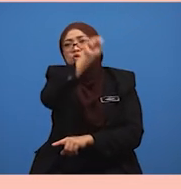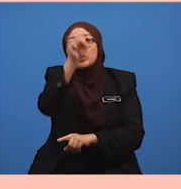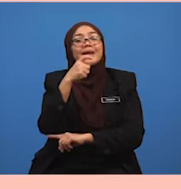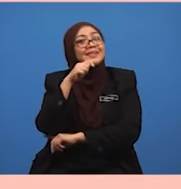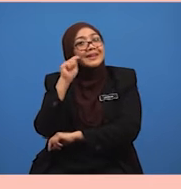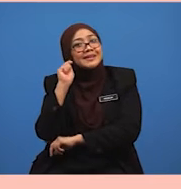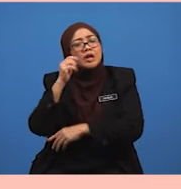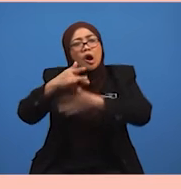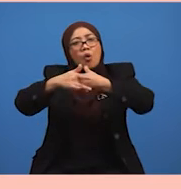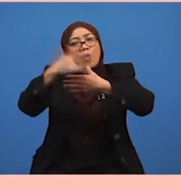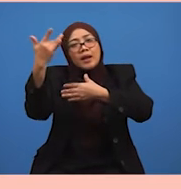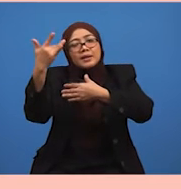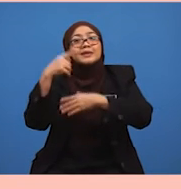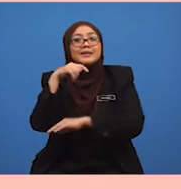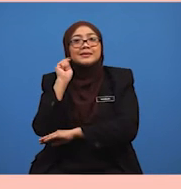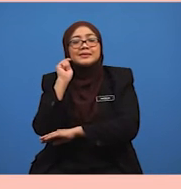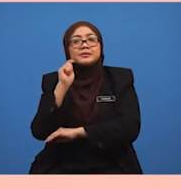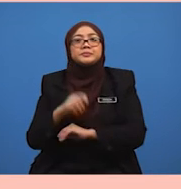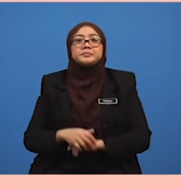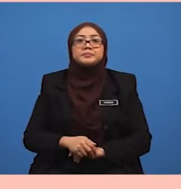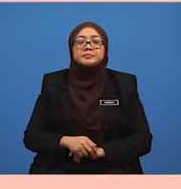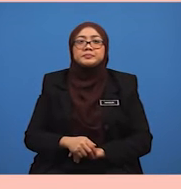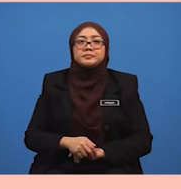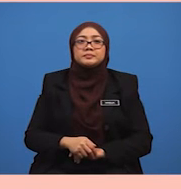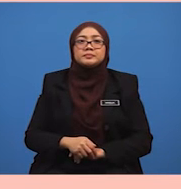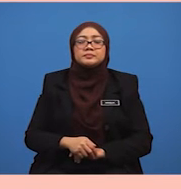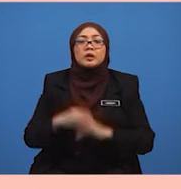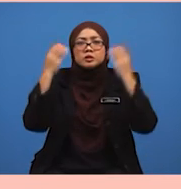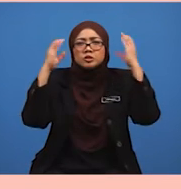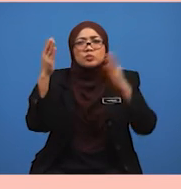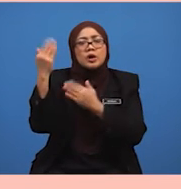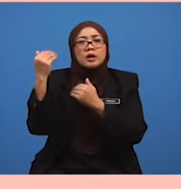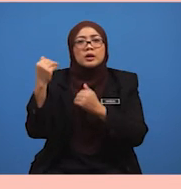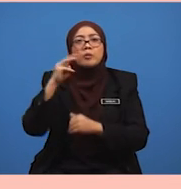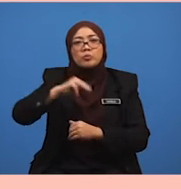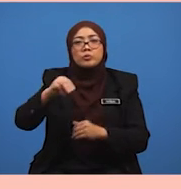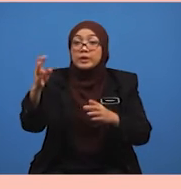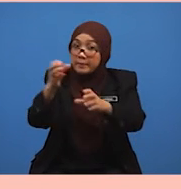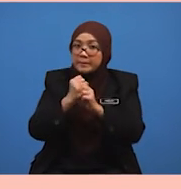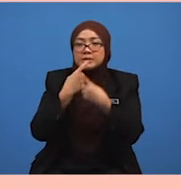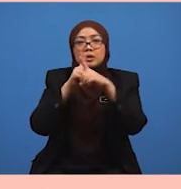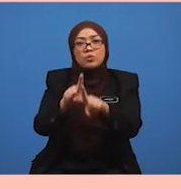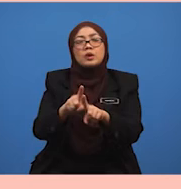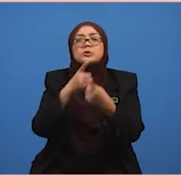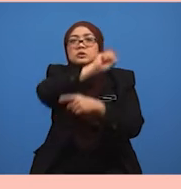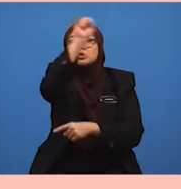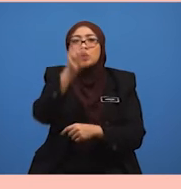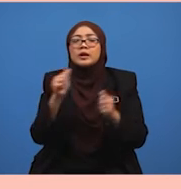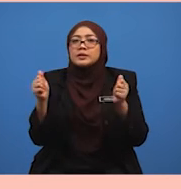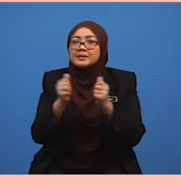semak. Saya harap anda semua dapat menjawab soalan ini dengan cemerlang sekali.